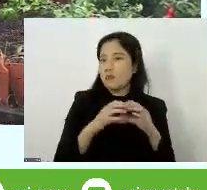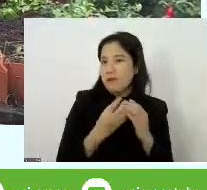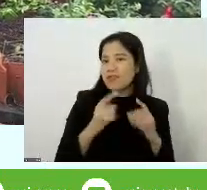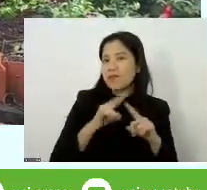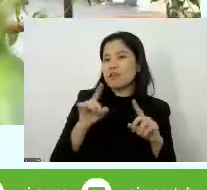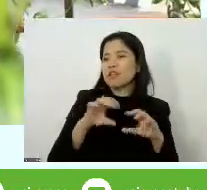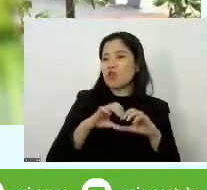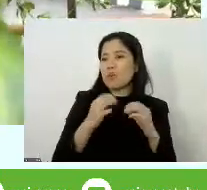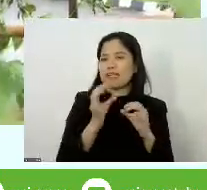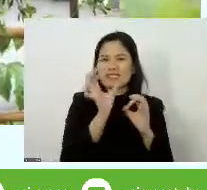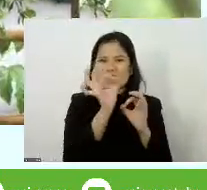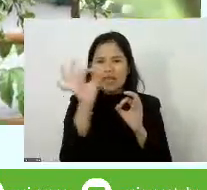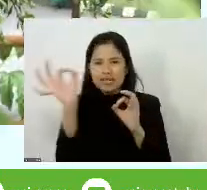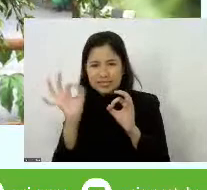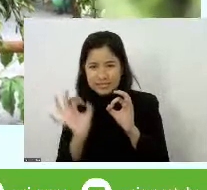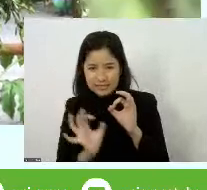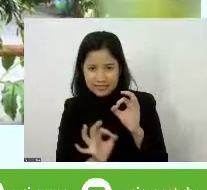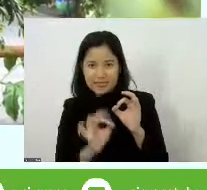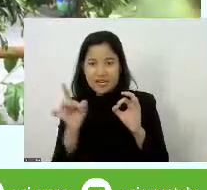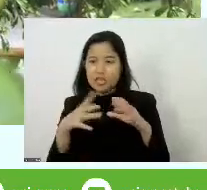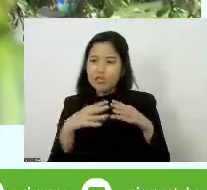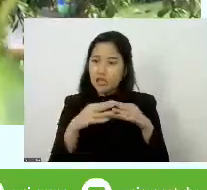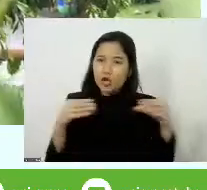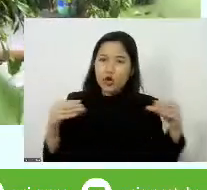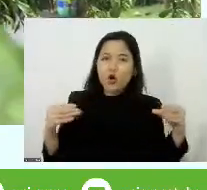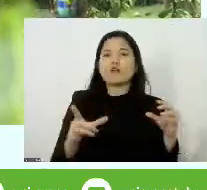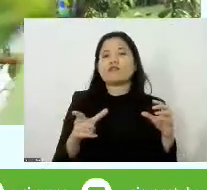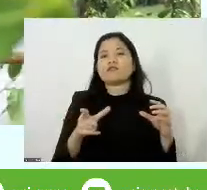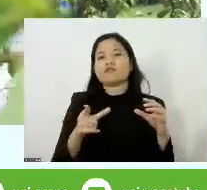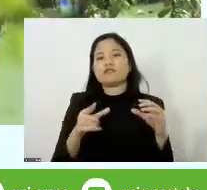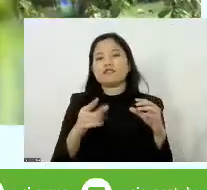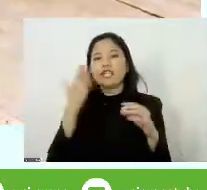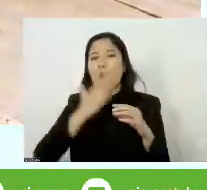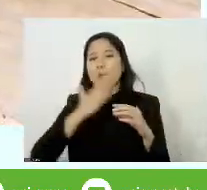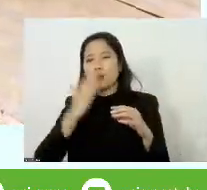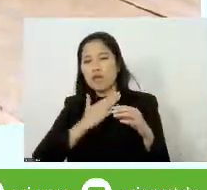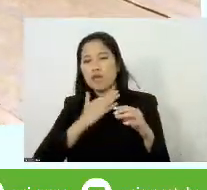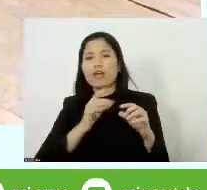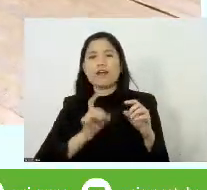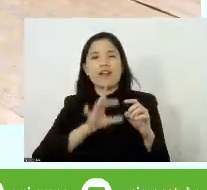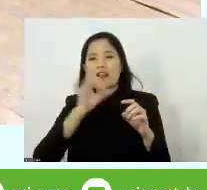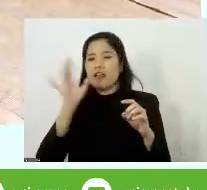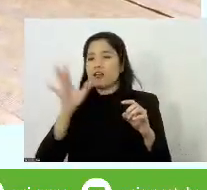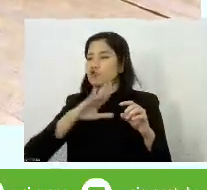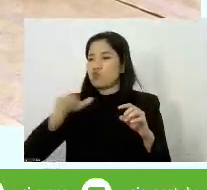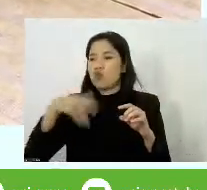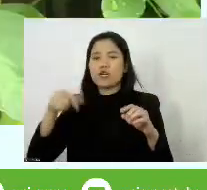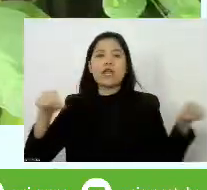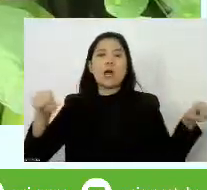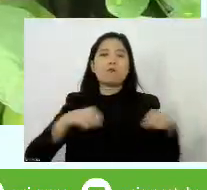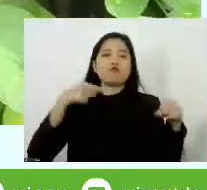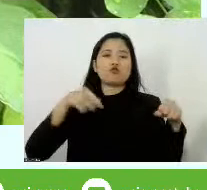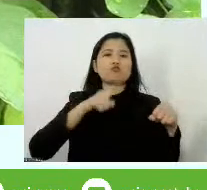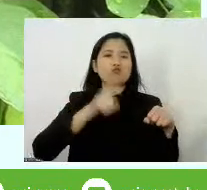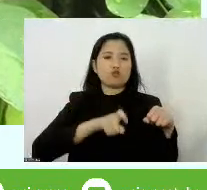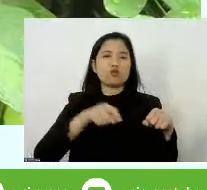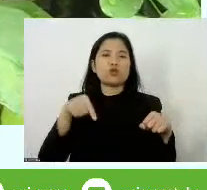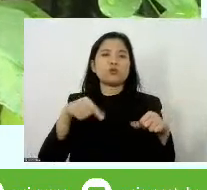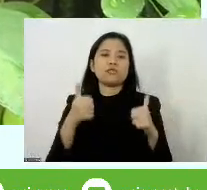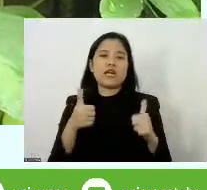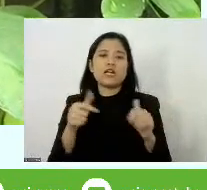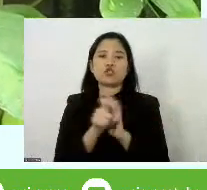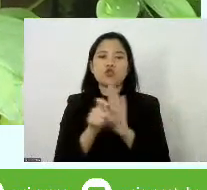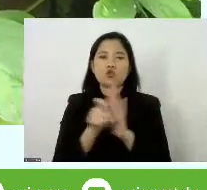terus juga banyak si terong cabe semua yang dibutuhin lah di dapur Lex Itu bisa terus juga